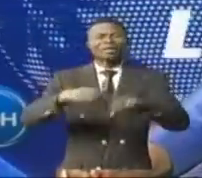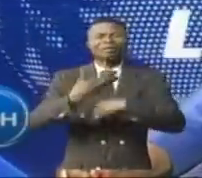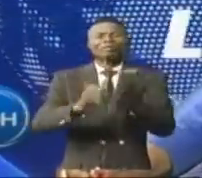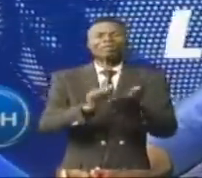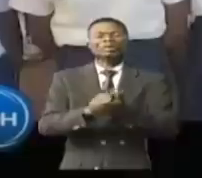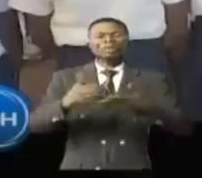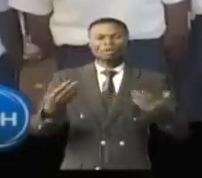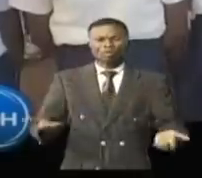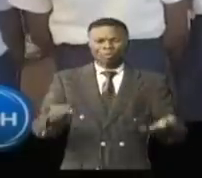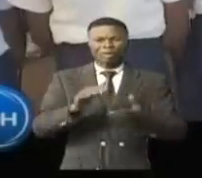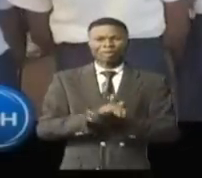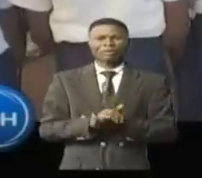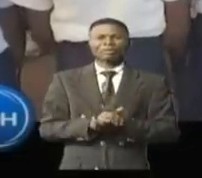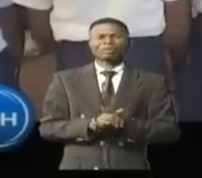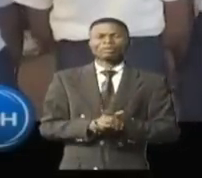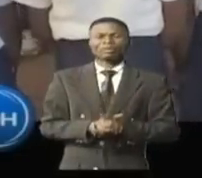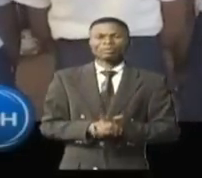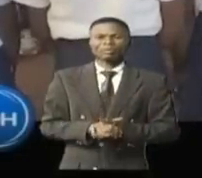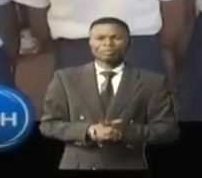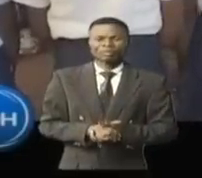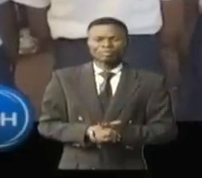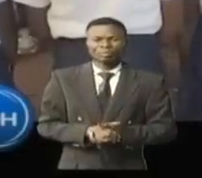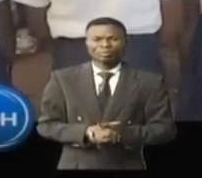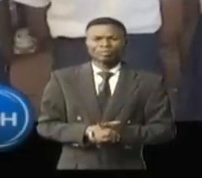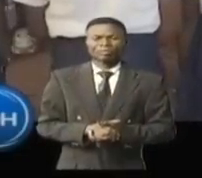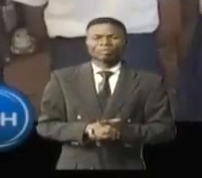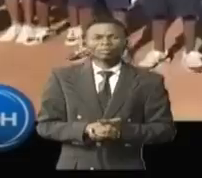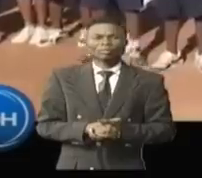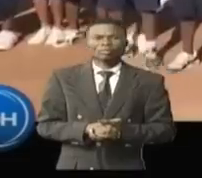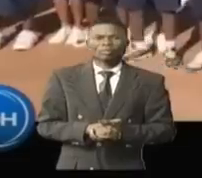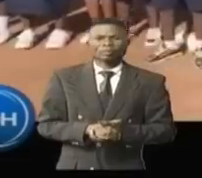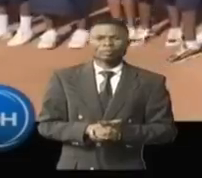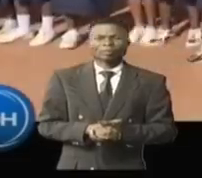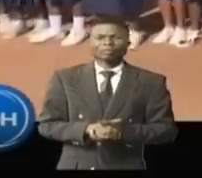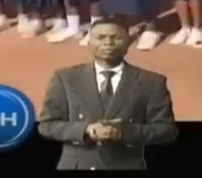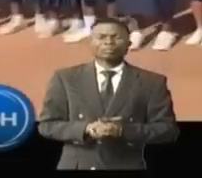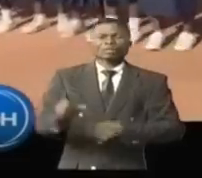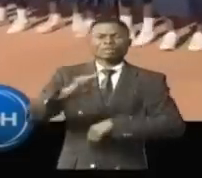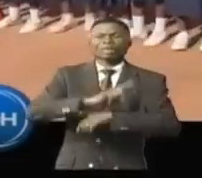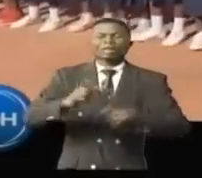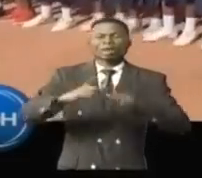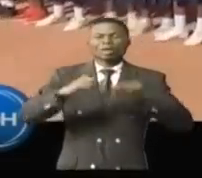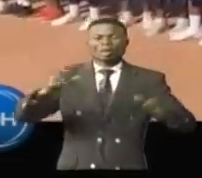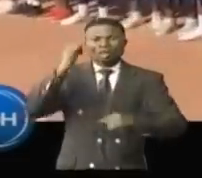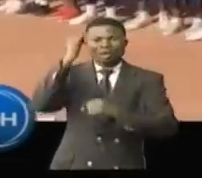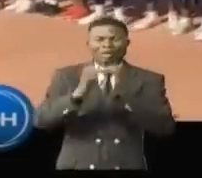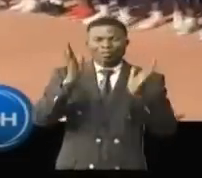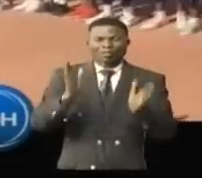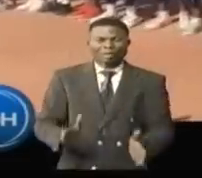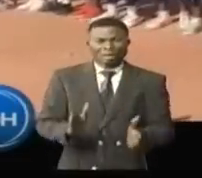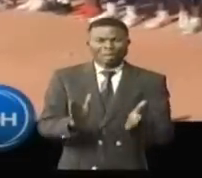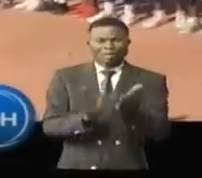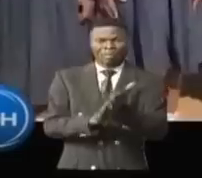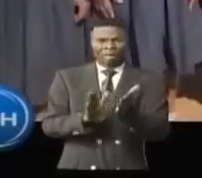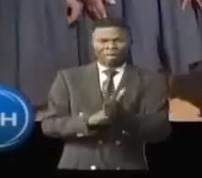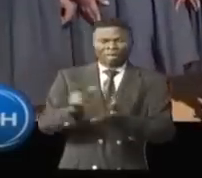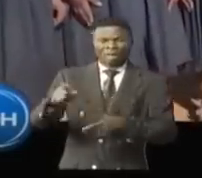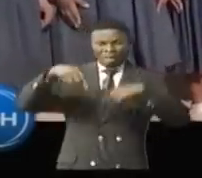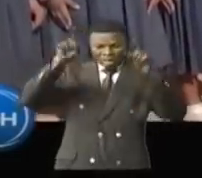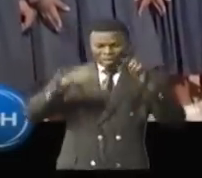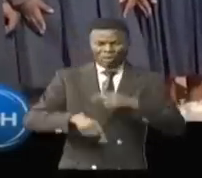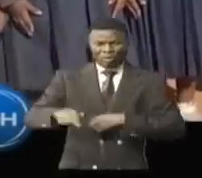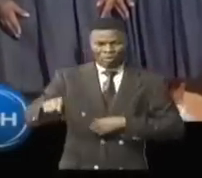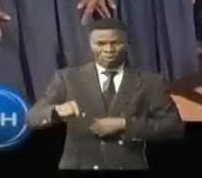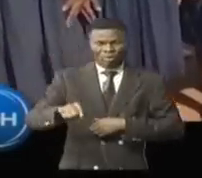résumé. L'examen national des fins d'études primaires a toujours été un grand jour pour le finaliste de ces cycles. Cette année,